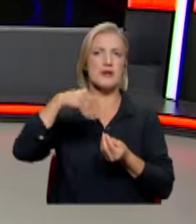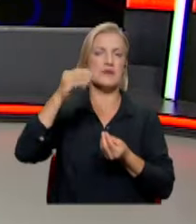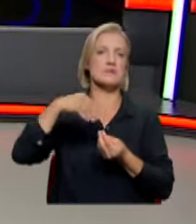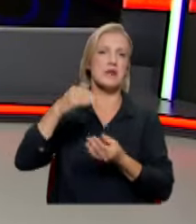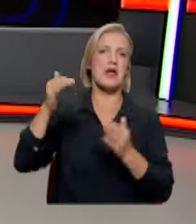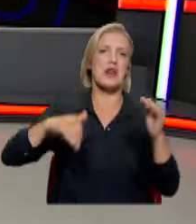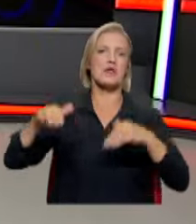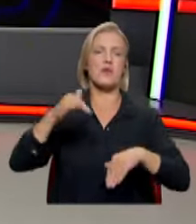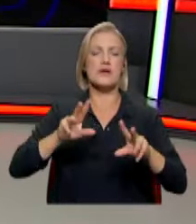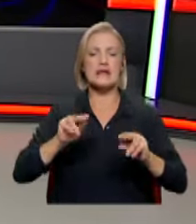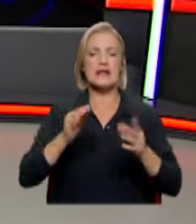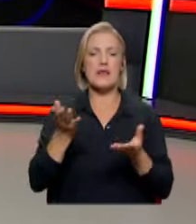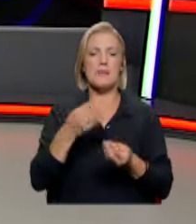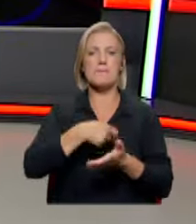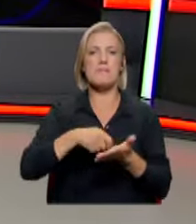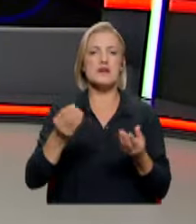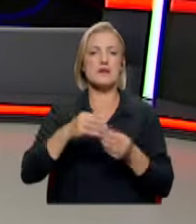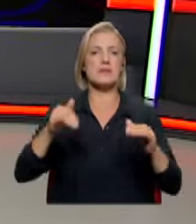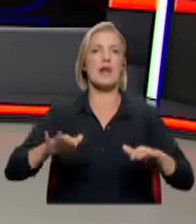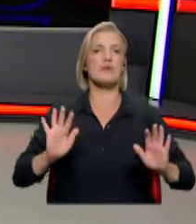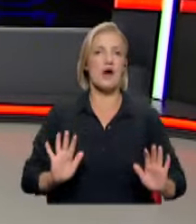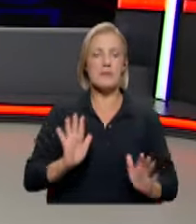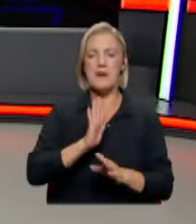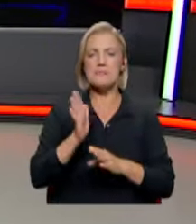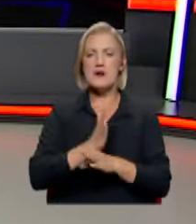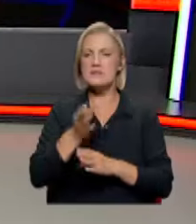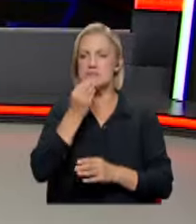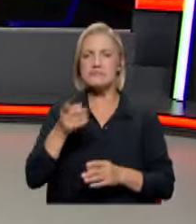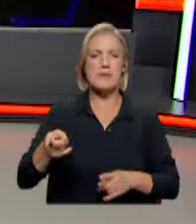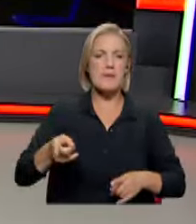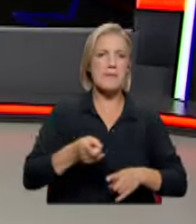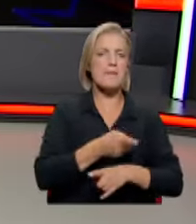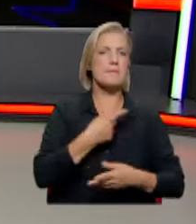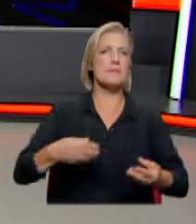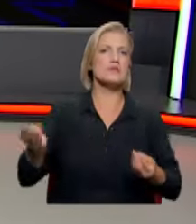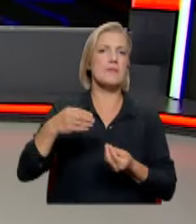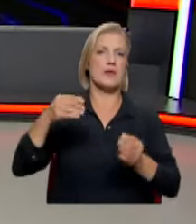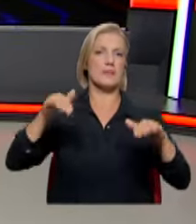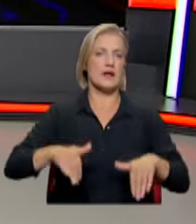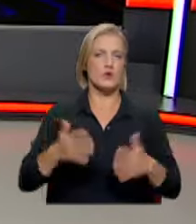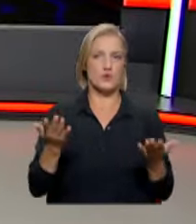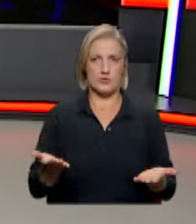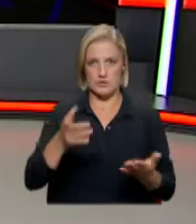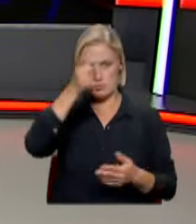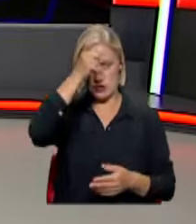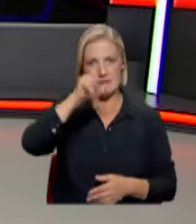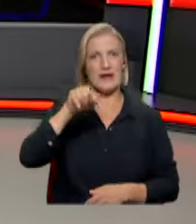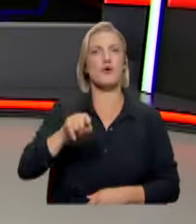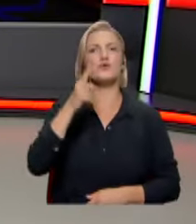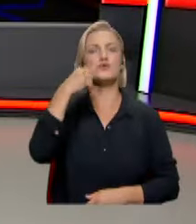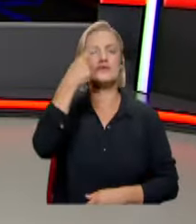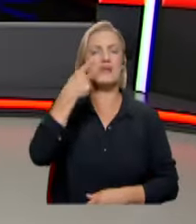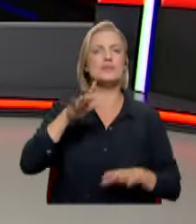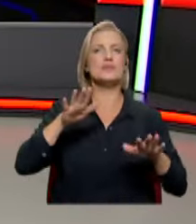Zamlar geliyor. İşte yeteri kadar maaşlarınıza zam gelmiyor ama her türlü ürüne, her iğneden ipliğe, her şeye zam gelebiliyor ülkede. O yüzden